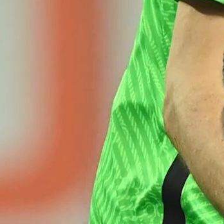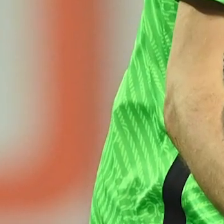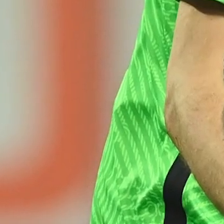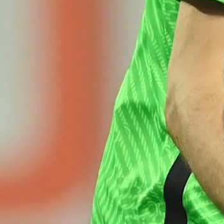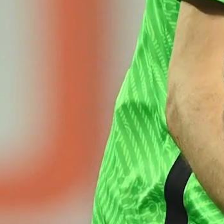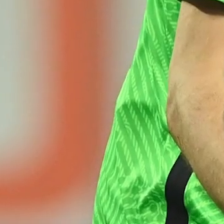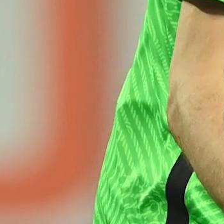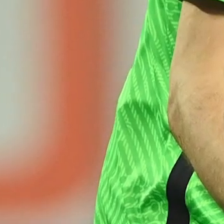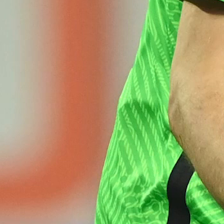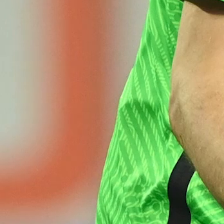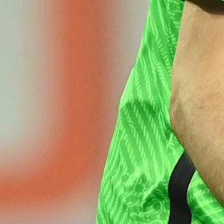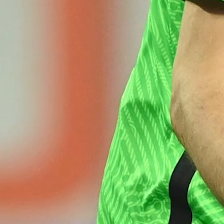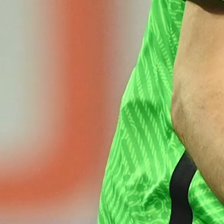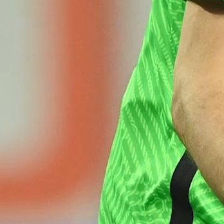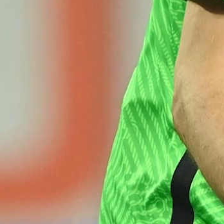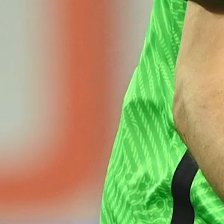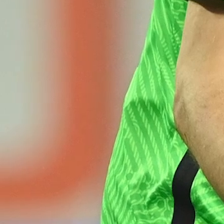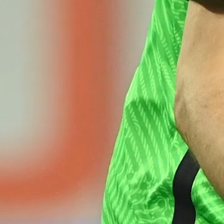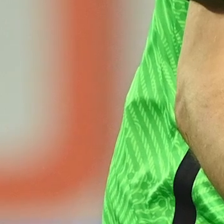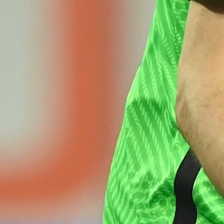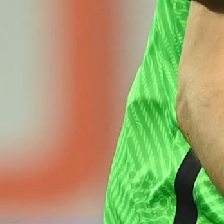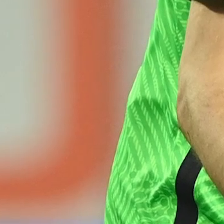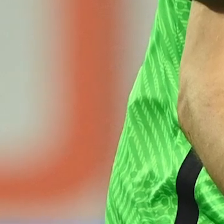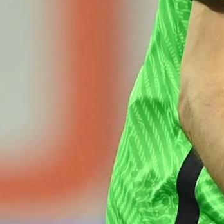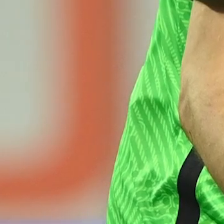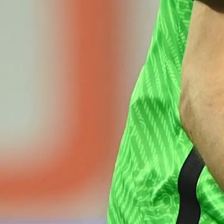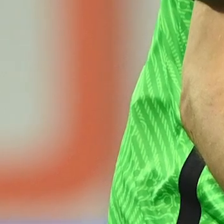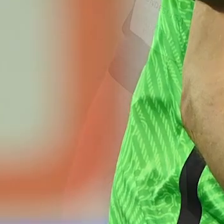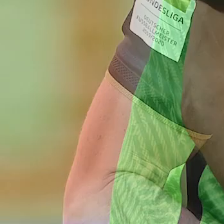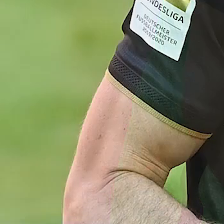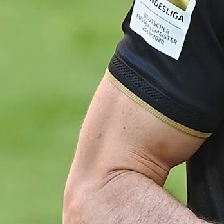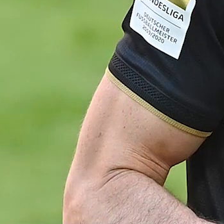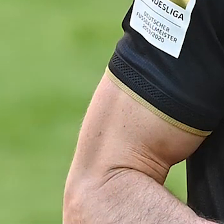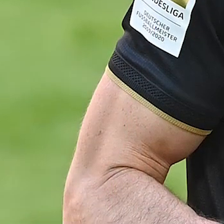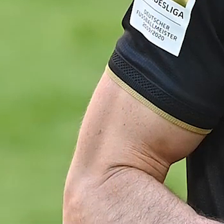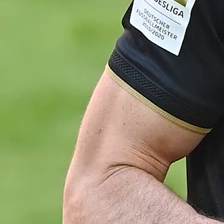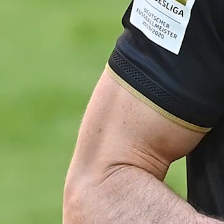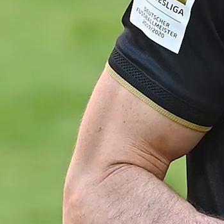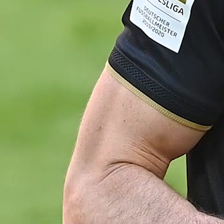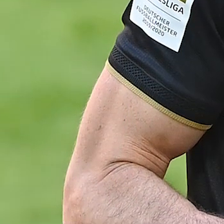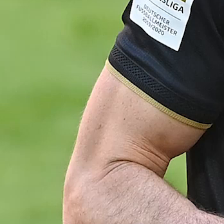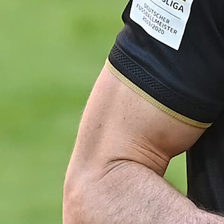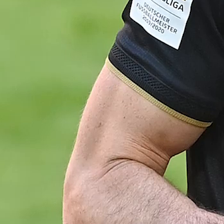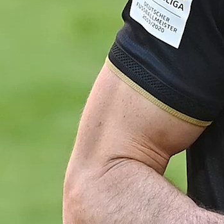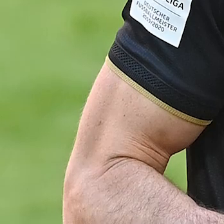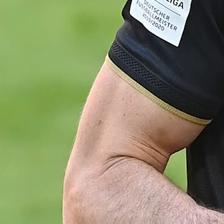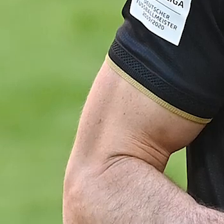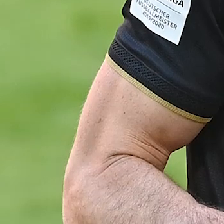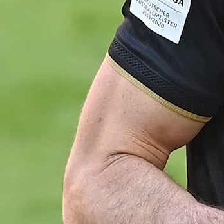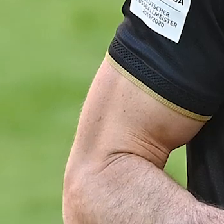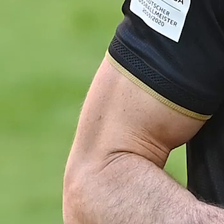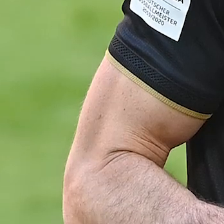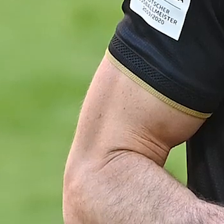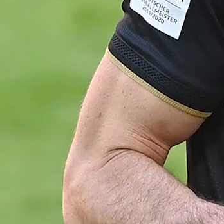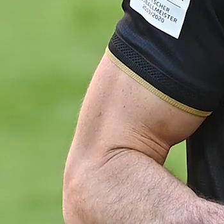ten rekord dzisiaj pobić i żeby minimum to jedną bramkę strzelił. Ale my skupialiśmy się na tym, co my chcemy grać.